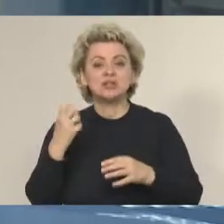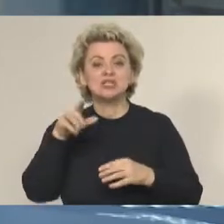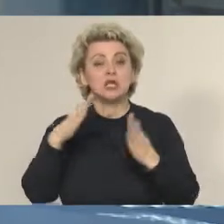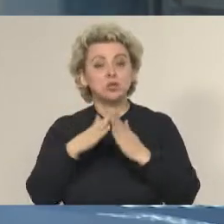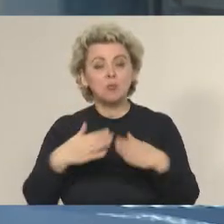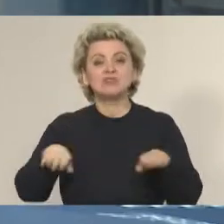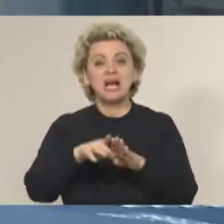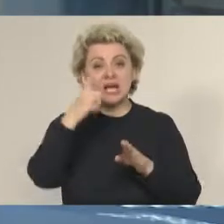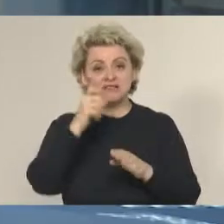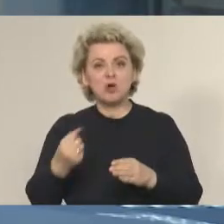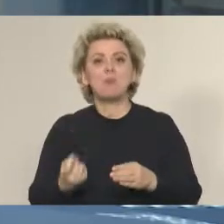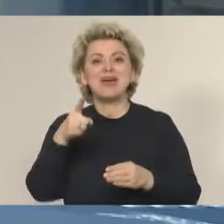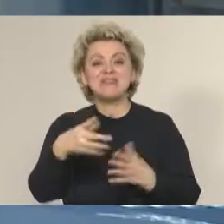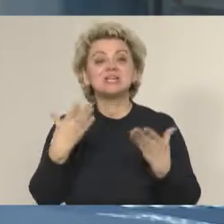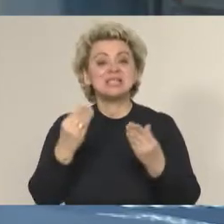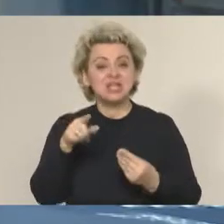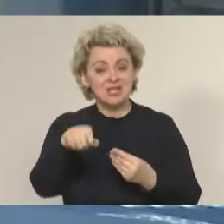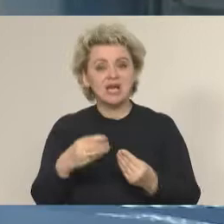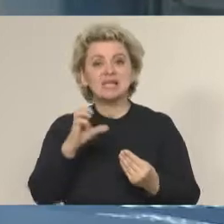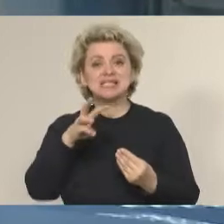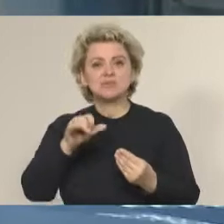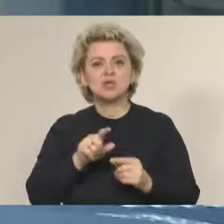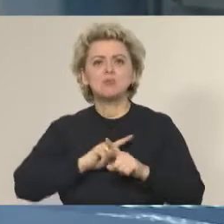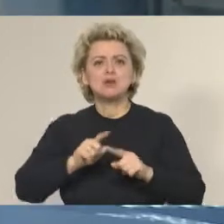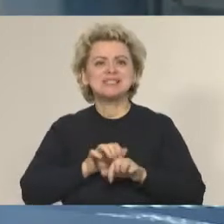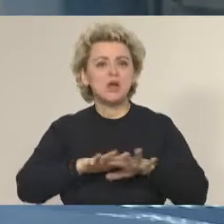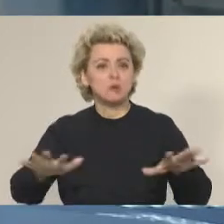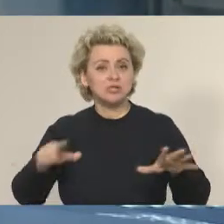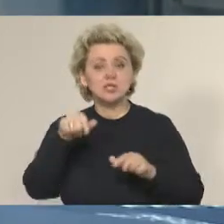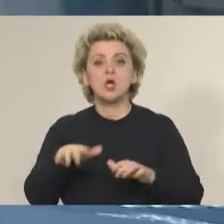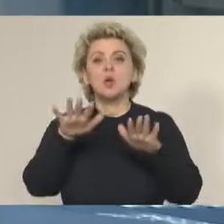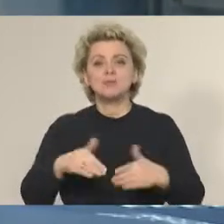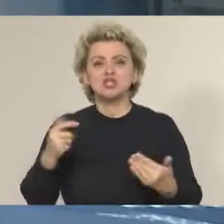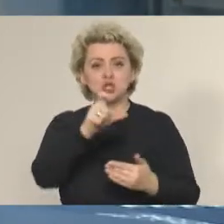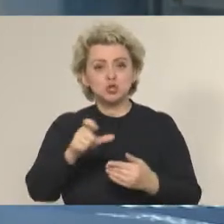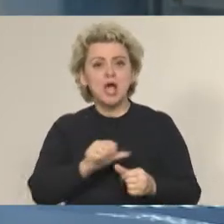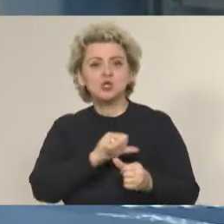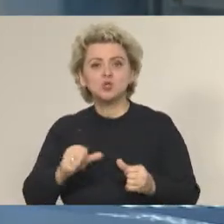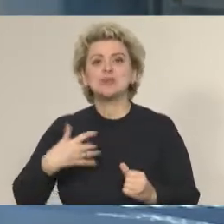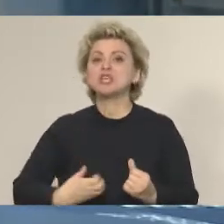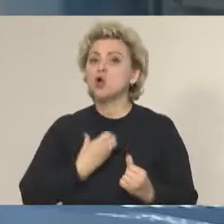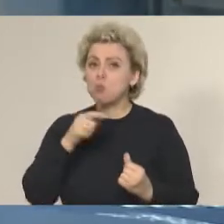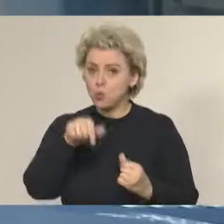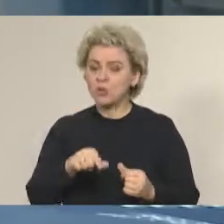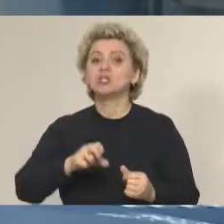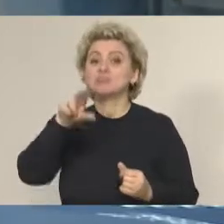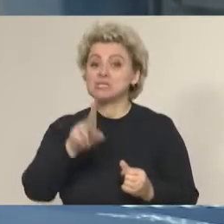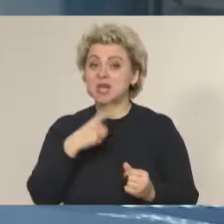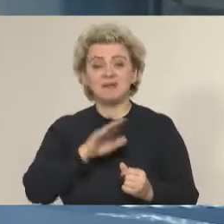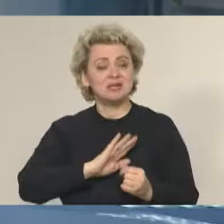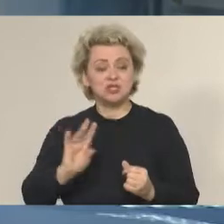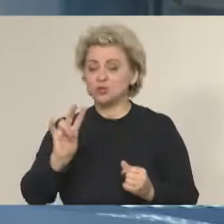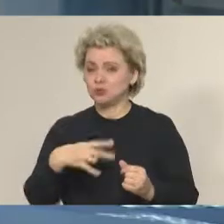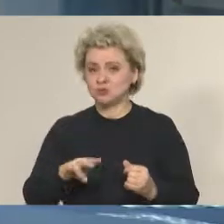домов. Такая информация появилась на днях в СМИ и быстро обросла слухами. Местные жители, понятно, особенно напуганы. Но специалисты